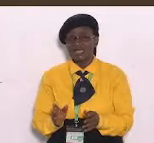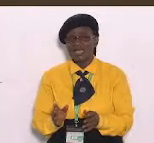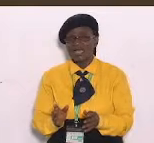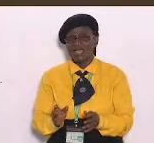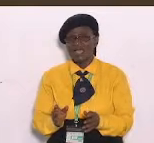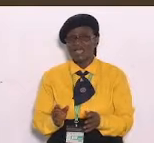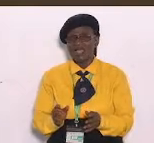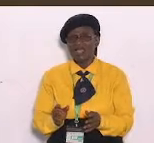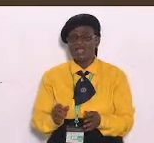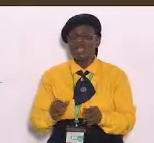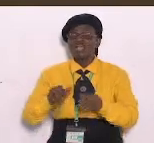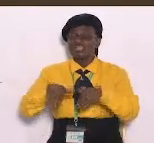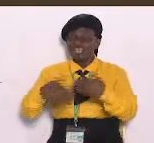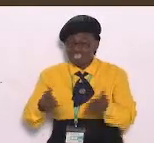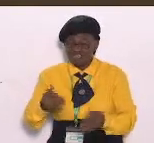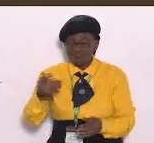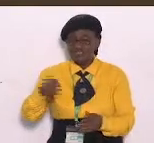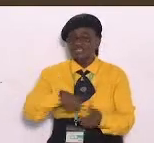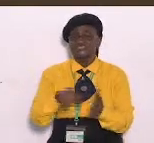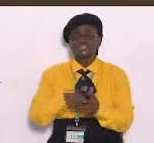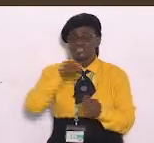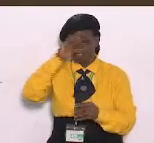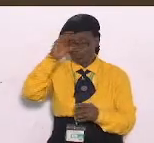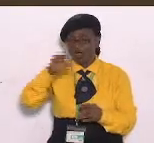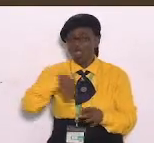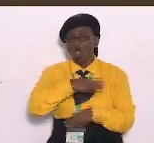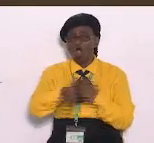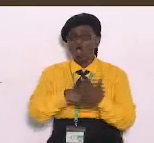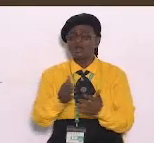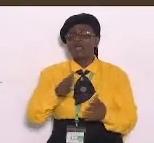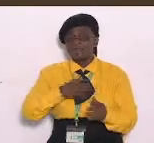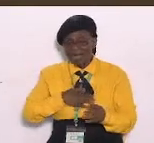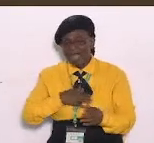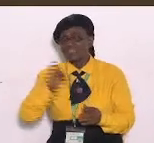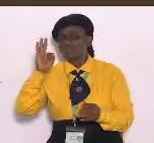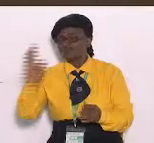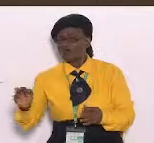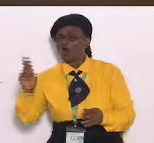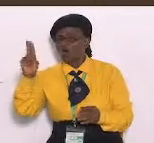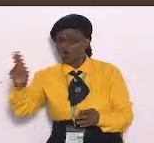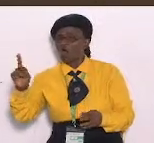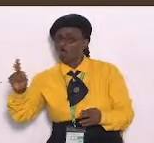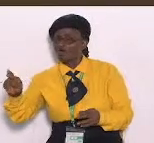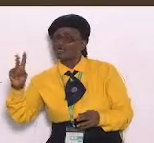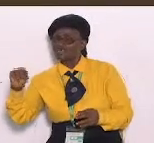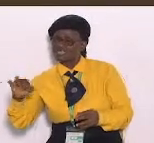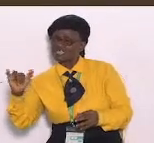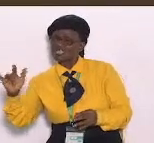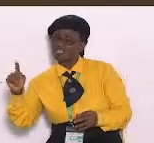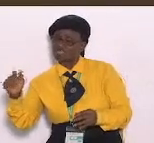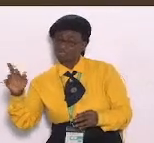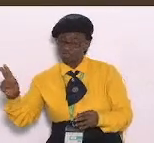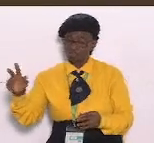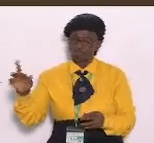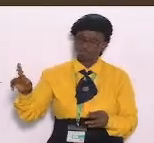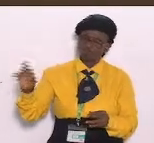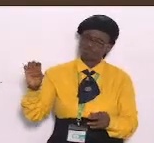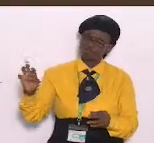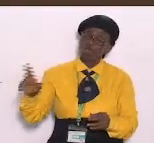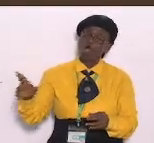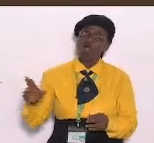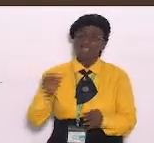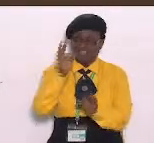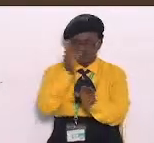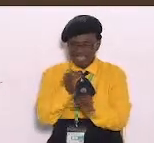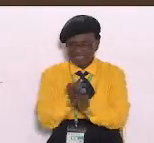Noël et il a dit au transporteur de transporter les meubles de ma maison là dans la